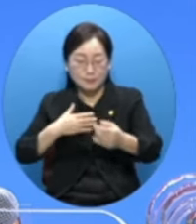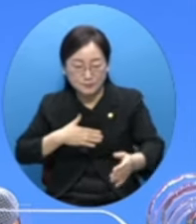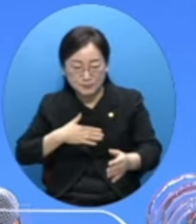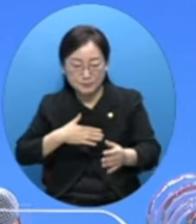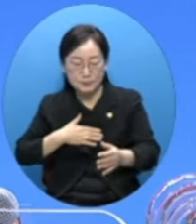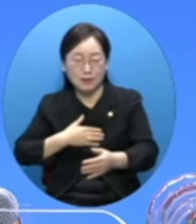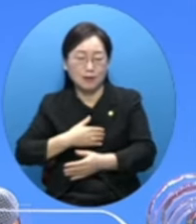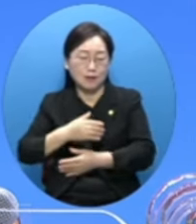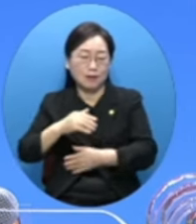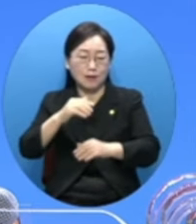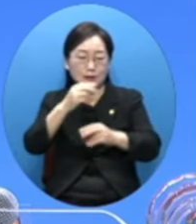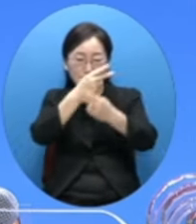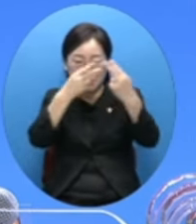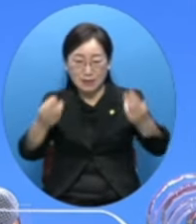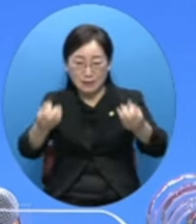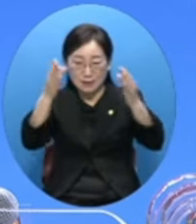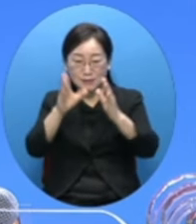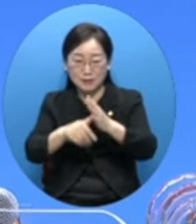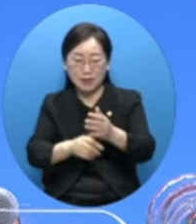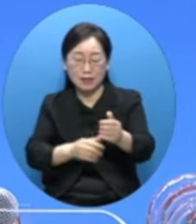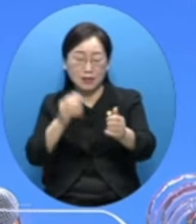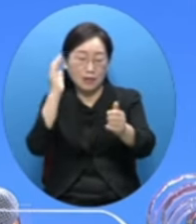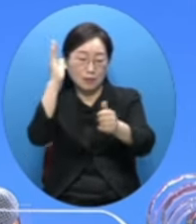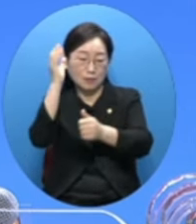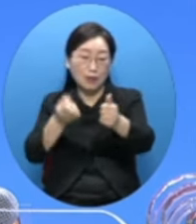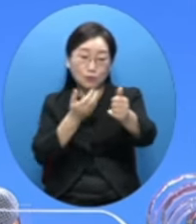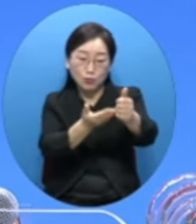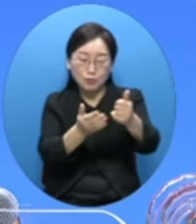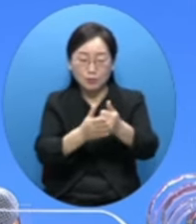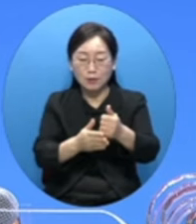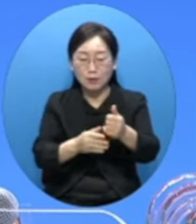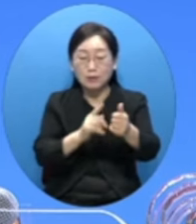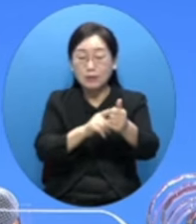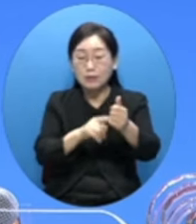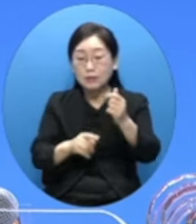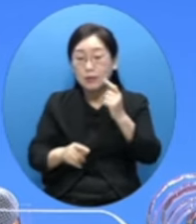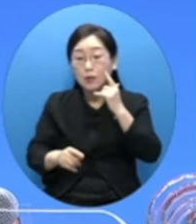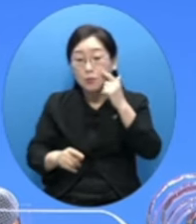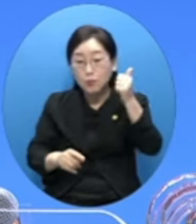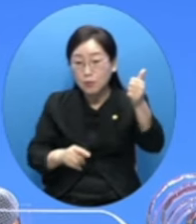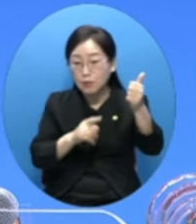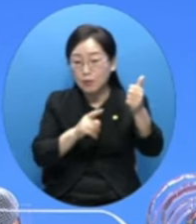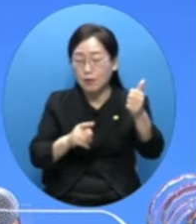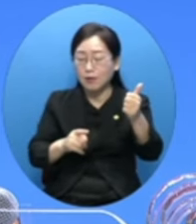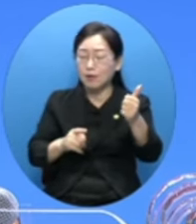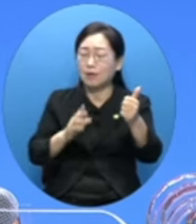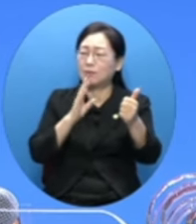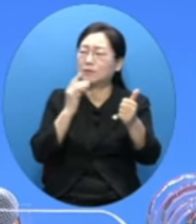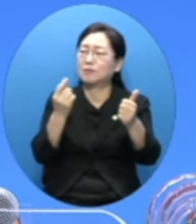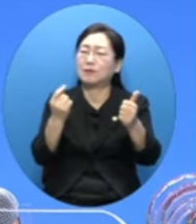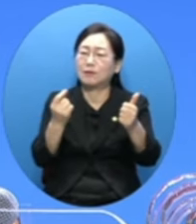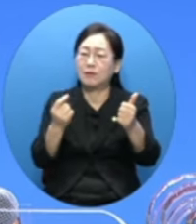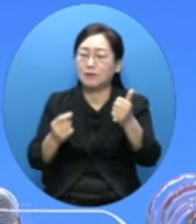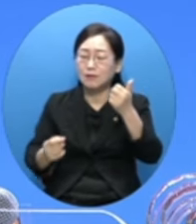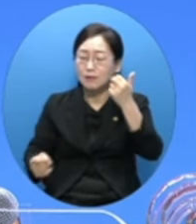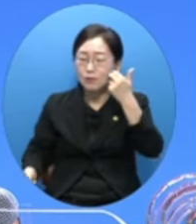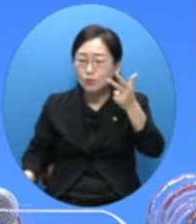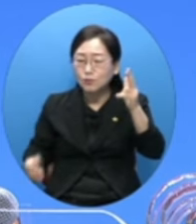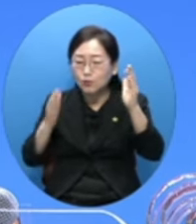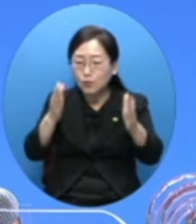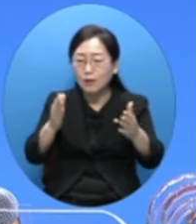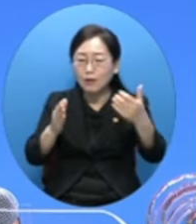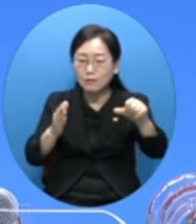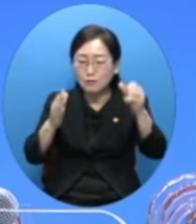큰 위로함을 얻고, 우리 아이가 태어날 때부터 7달 동안 이 심장의 고통과 싸워서 하나님의